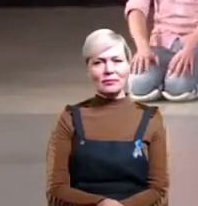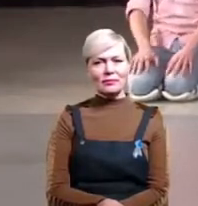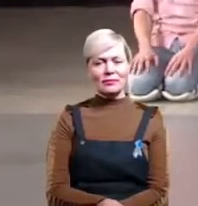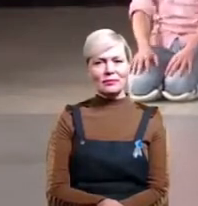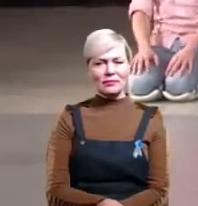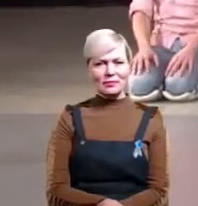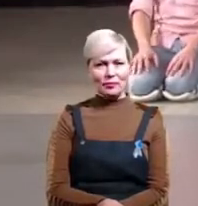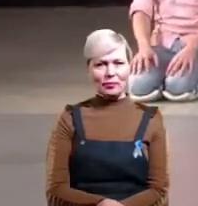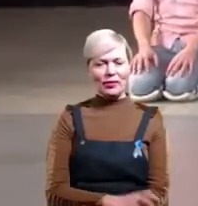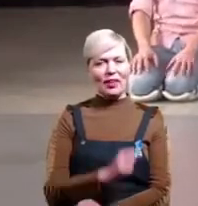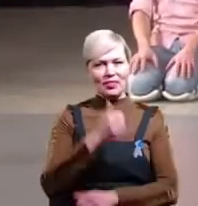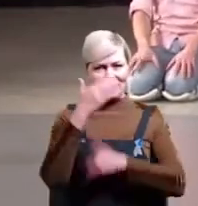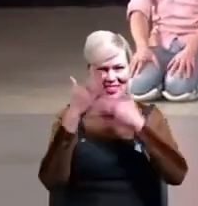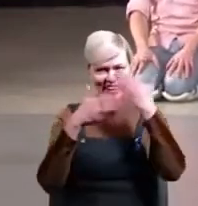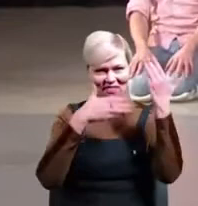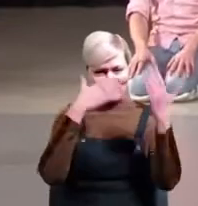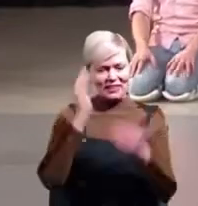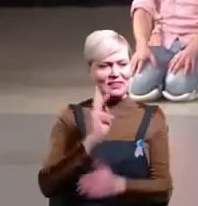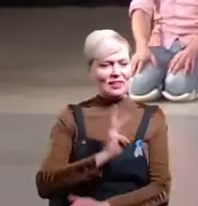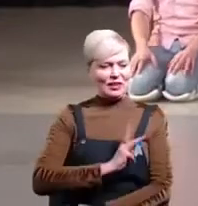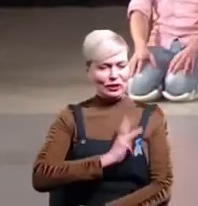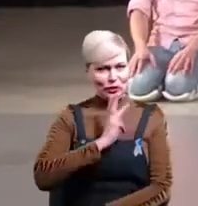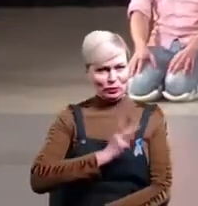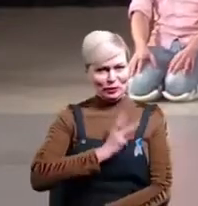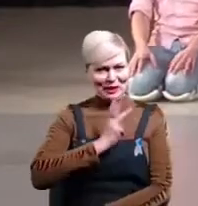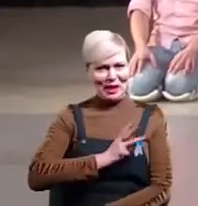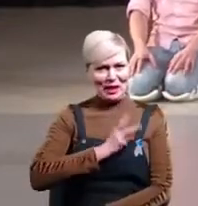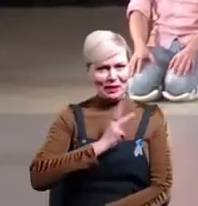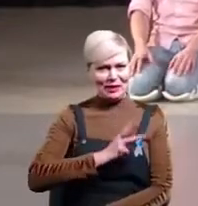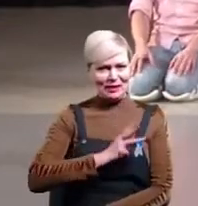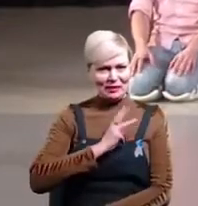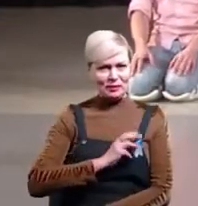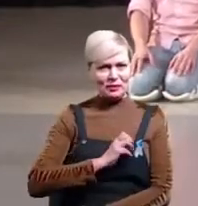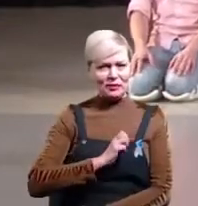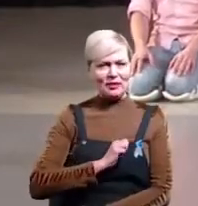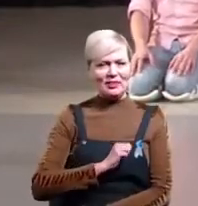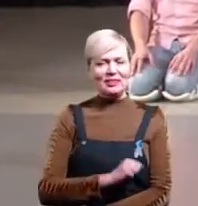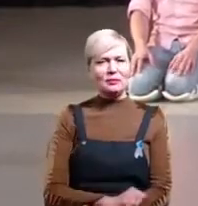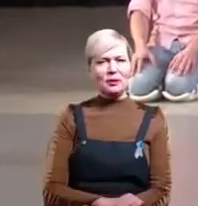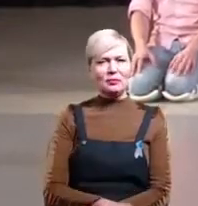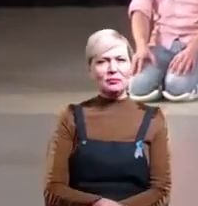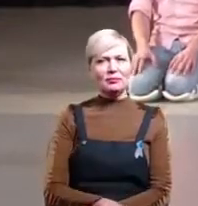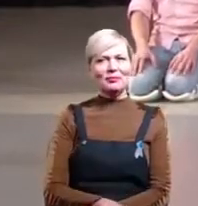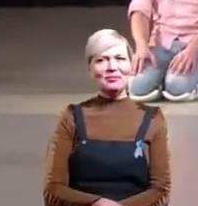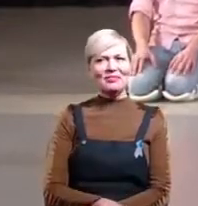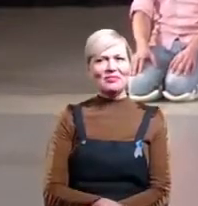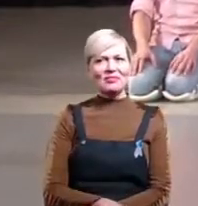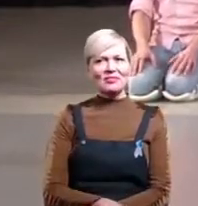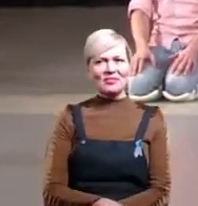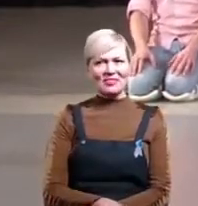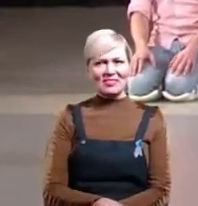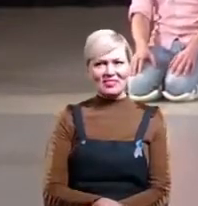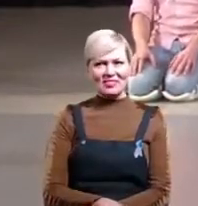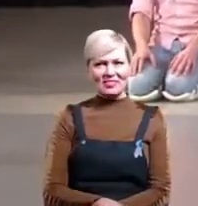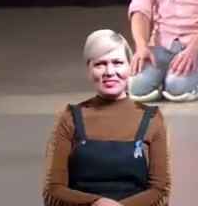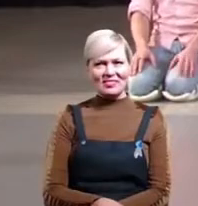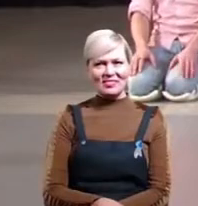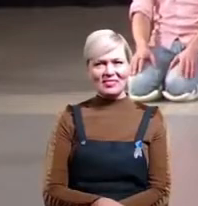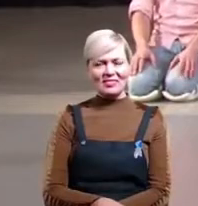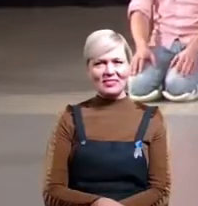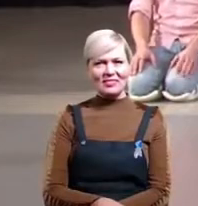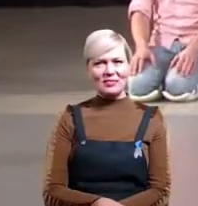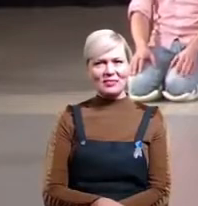Навеселее, с энтузиазмом, с драйвом. Только не сломайте мебель дома и не ушибите сами.